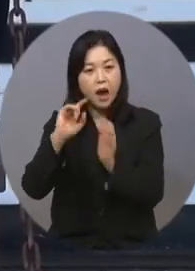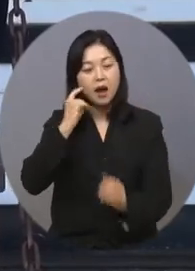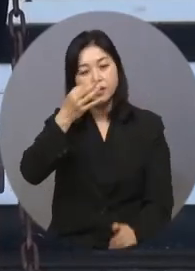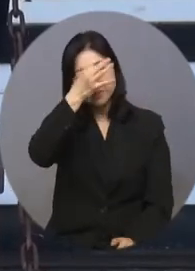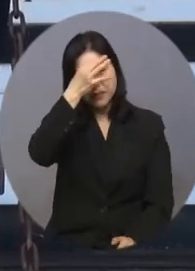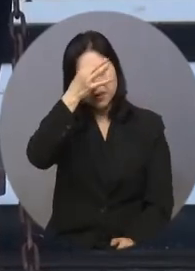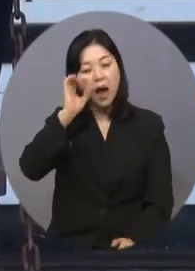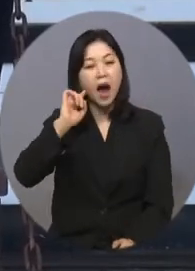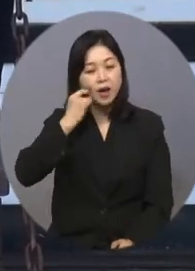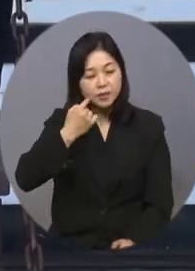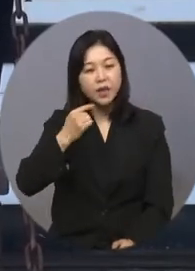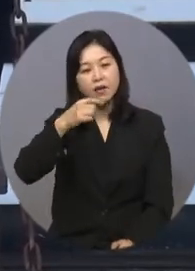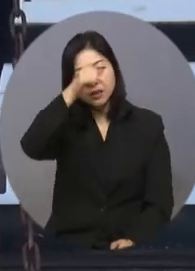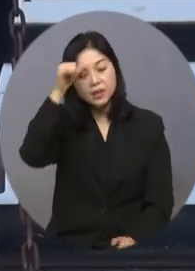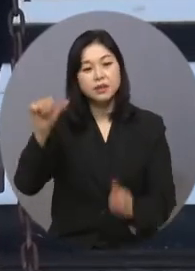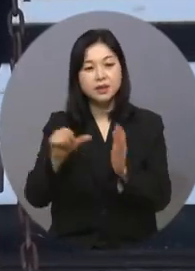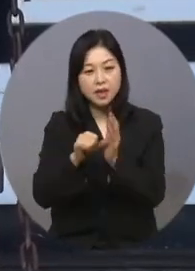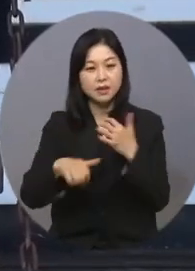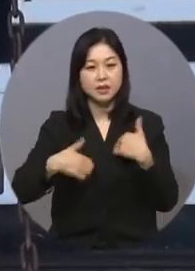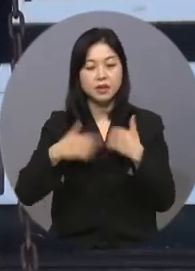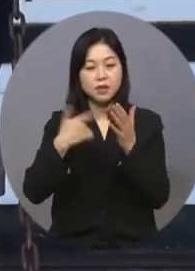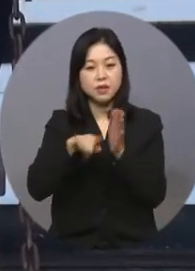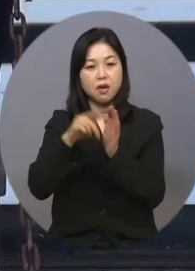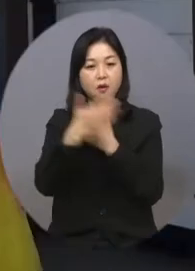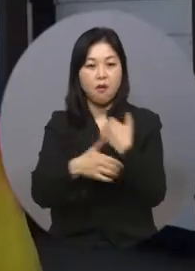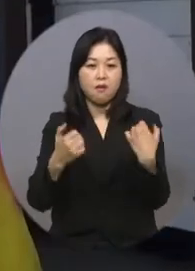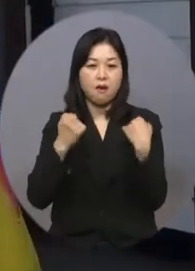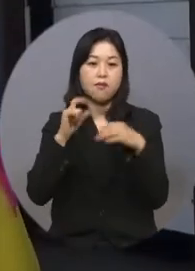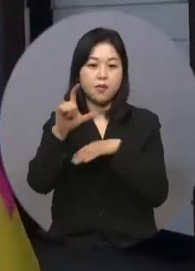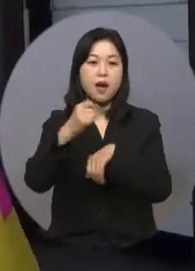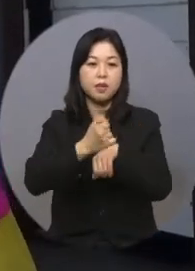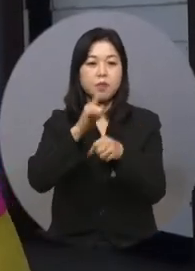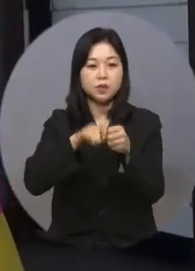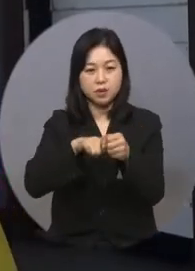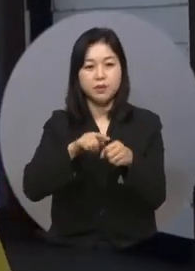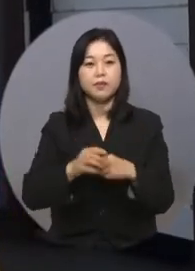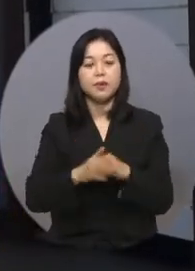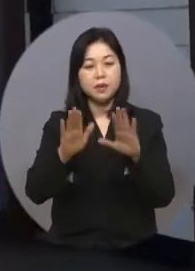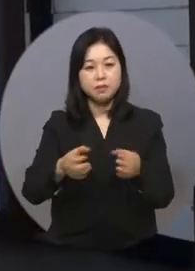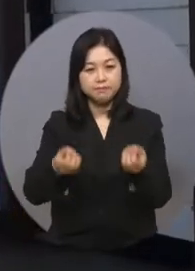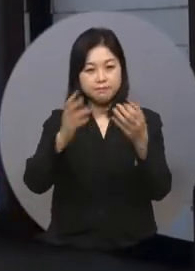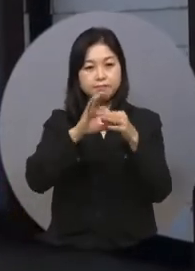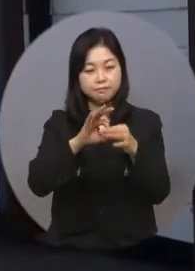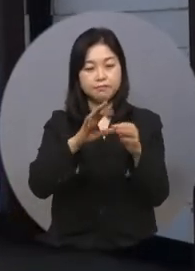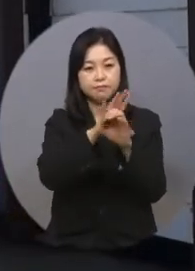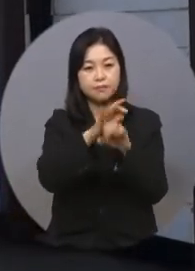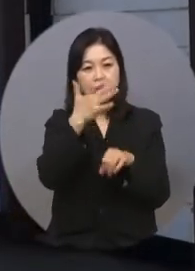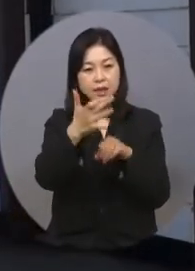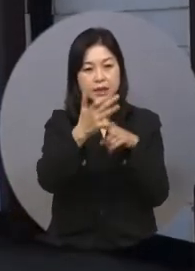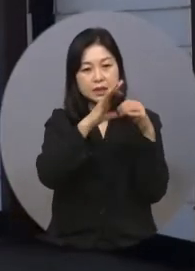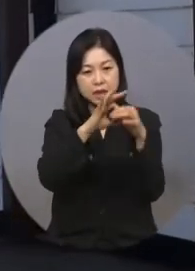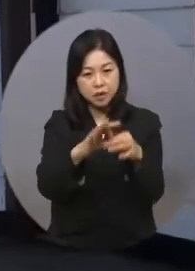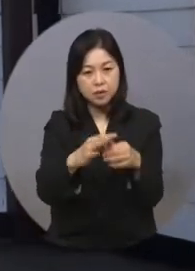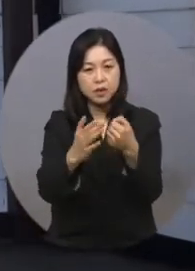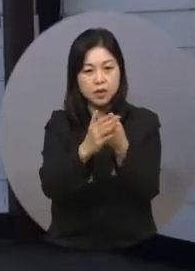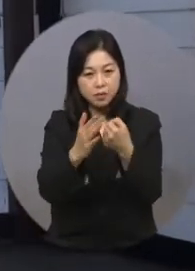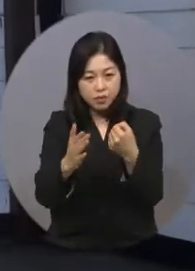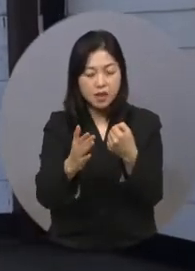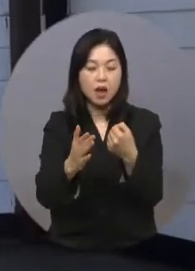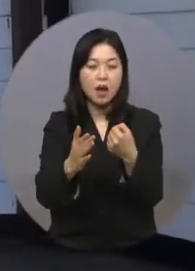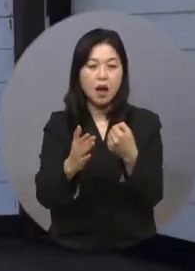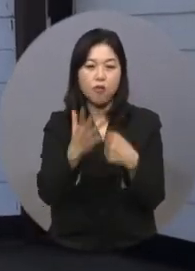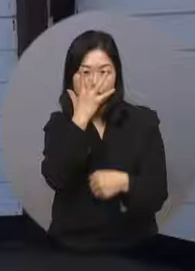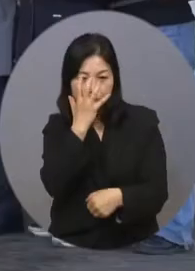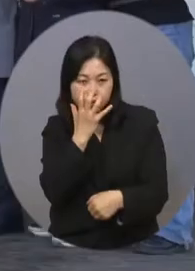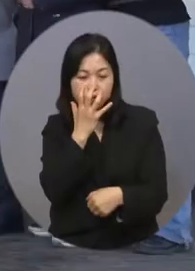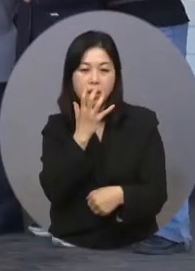즐기며 건강을 추구한다는 취지를 가졌습니다. 이번 축제를 통해 코로나19의 장기화로 생겨난 코로나 블루를